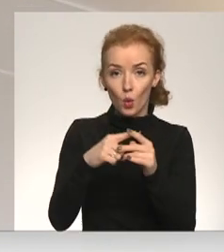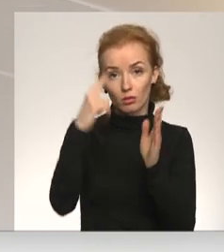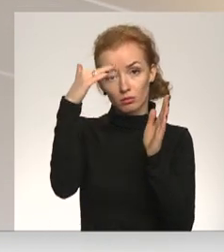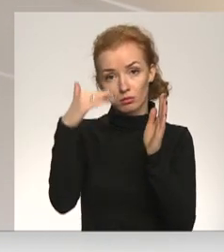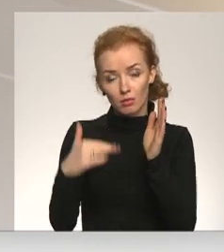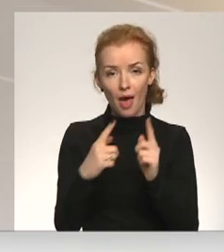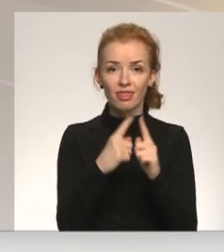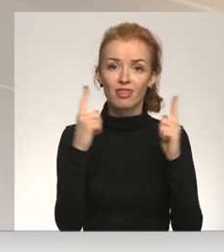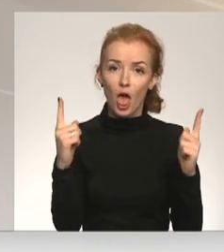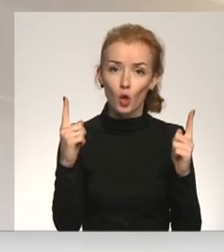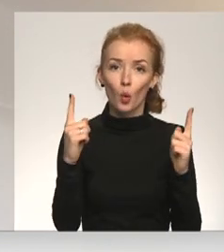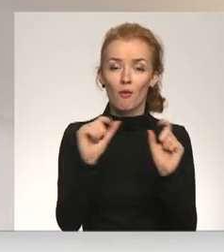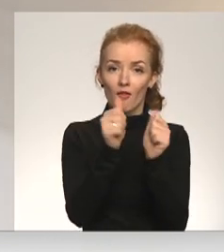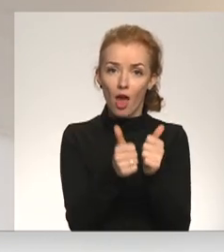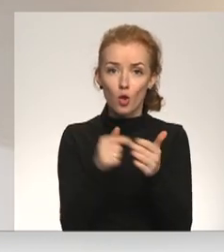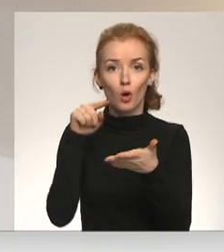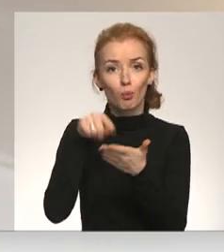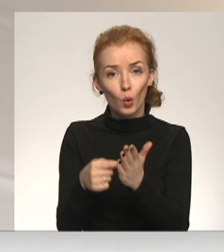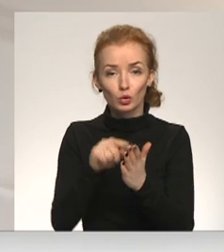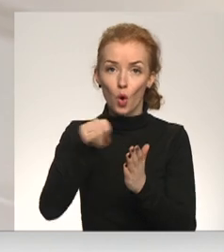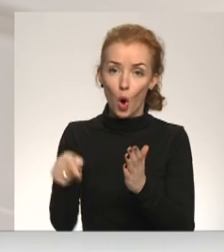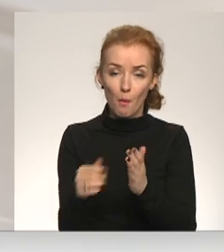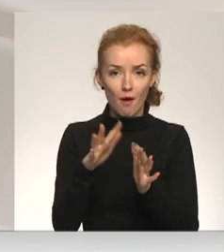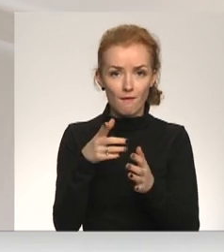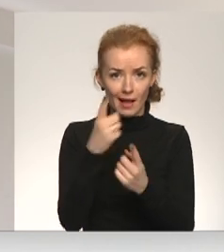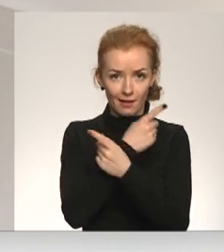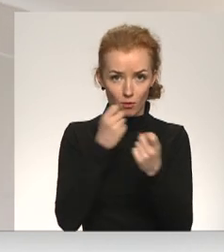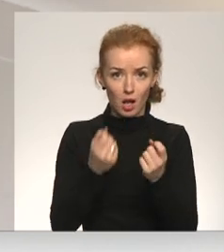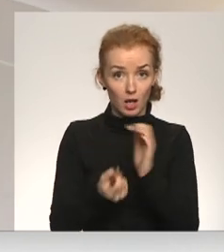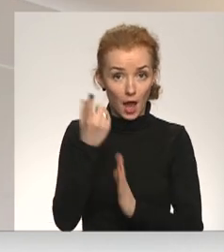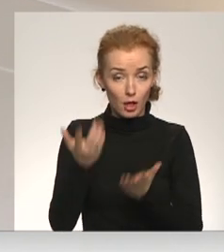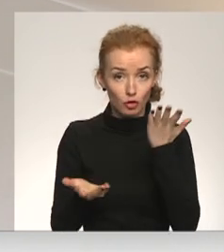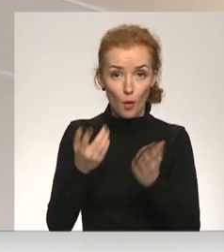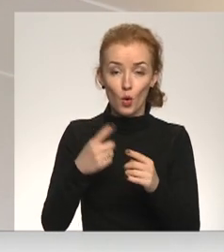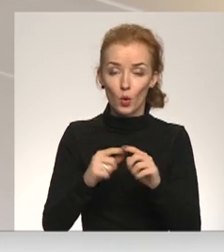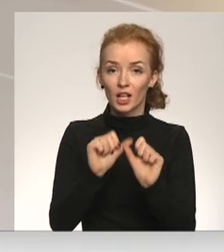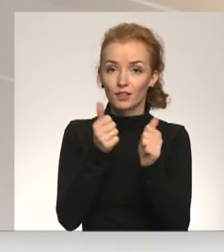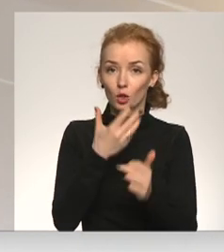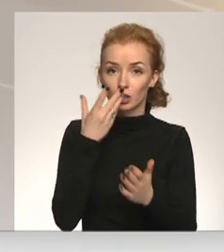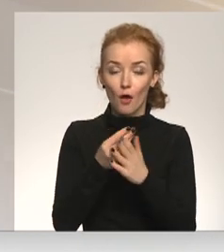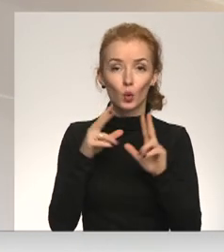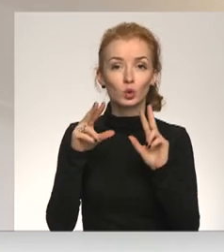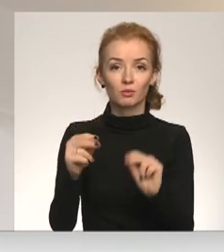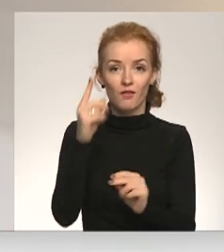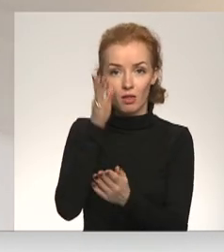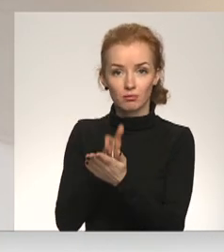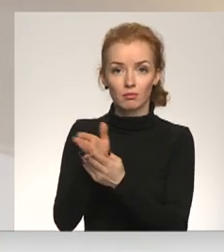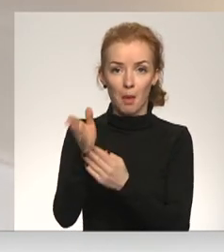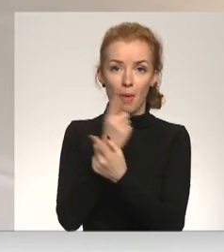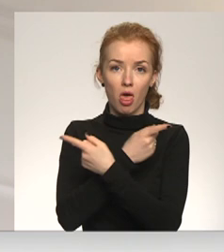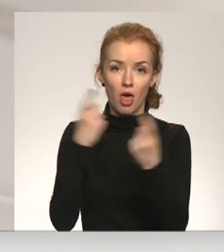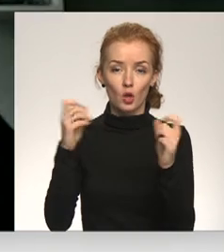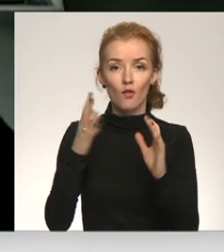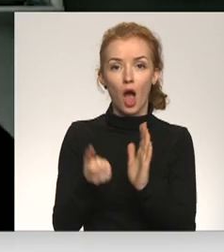teikumu uzbūvu pieturzīmes, izmantotie video nerada šaubas, un vēlams izveidot savu uzticamo mediju vai ziņu avotu